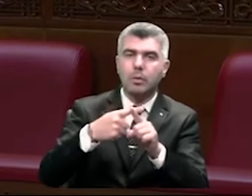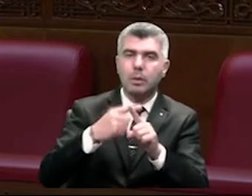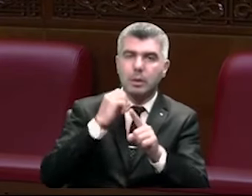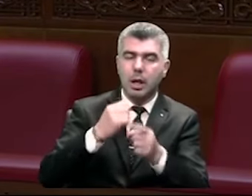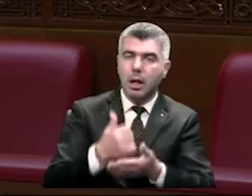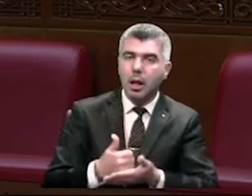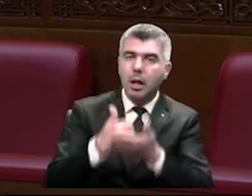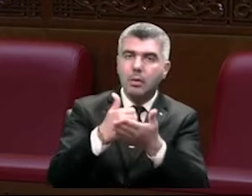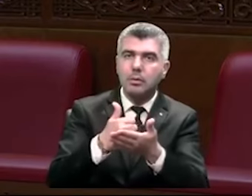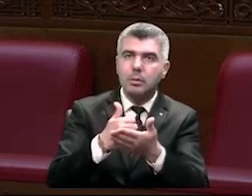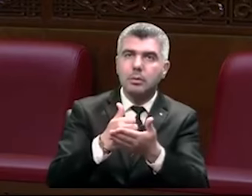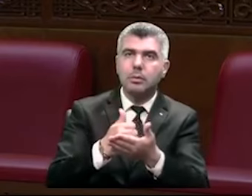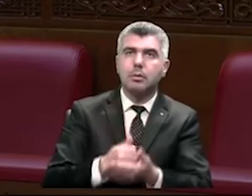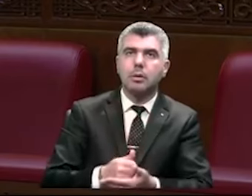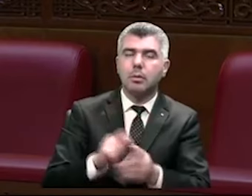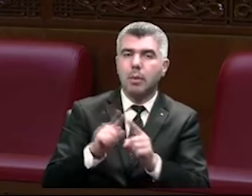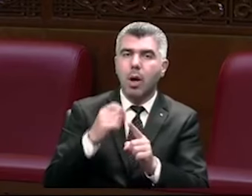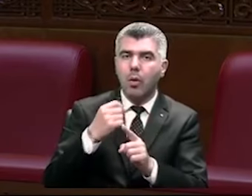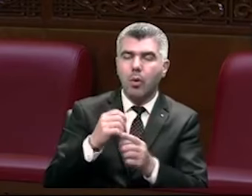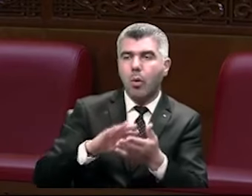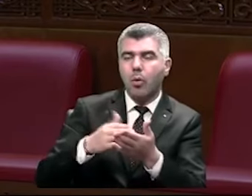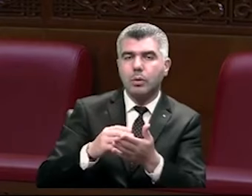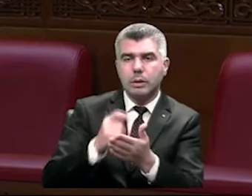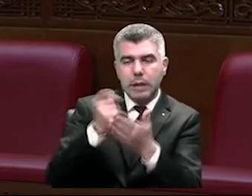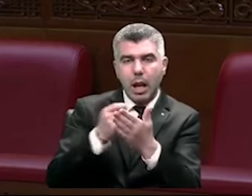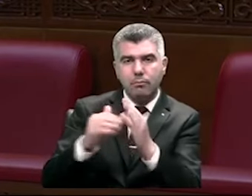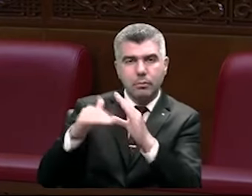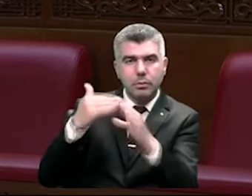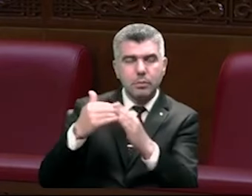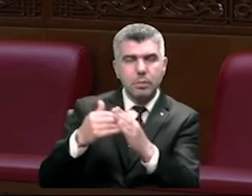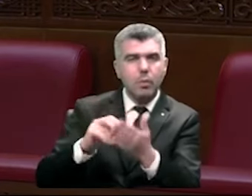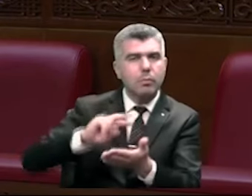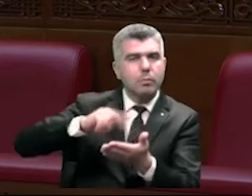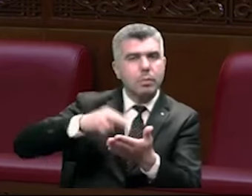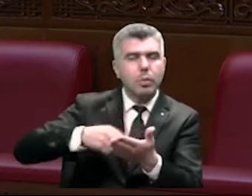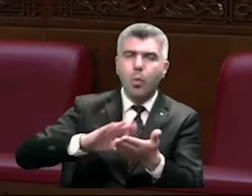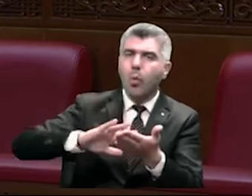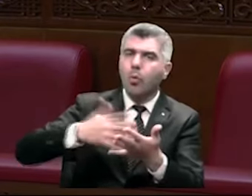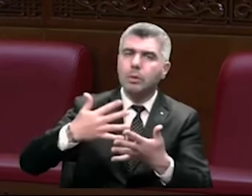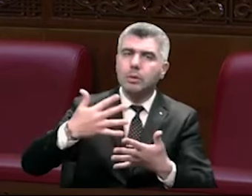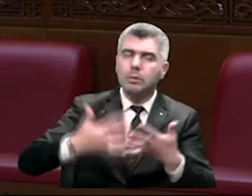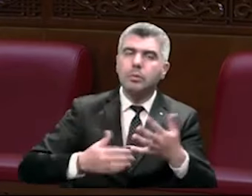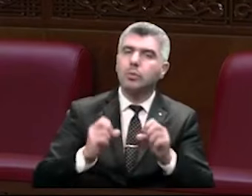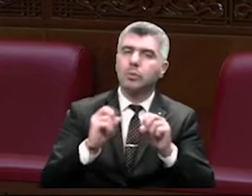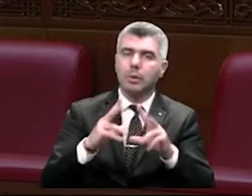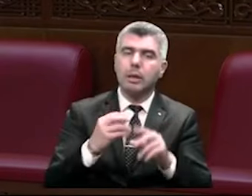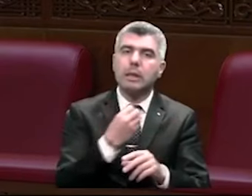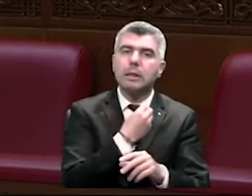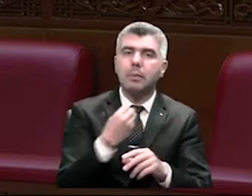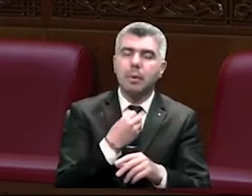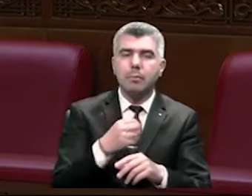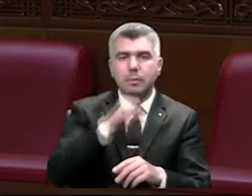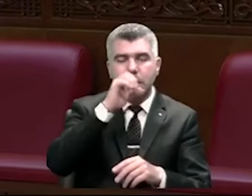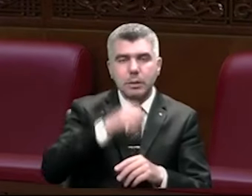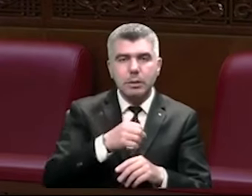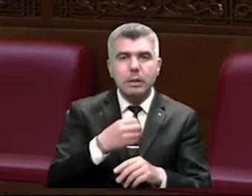ماشي عطيناها هما قالوا لنا عطيونا احنا مامين بها احنا مامين الا بغينا طبيب خصنا